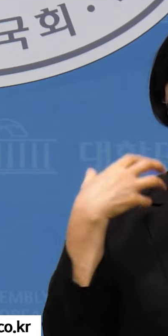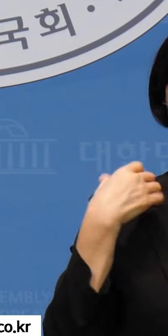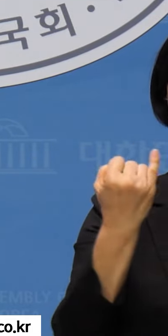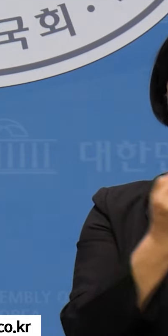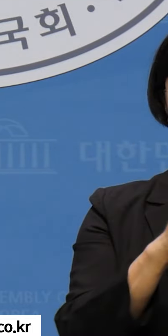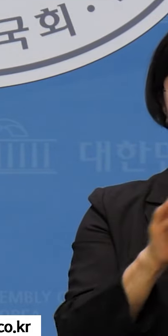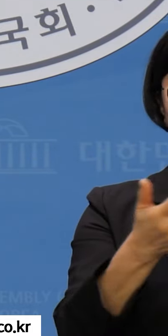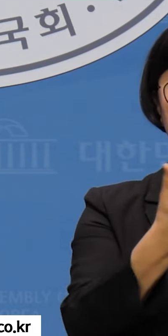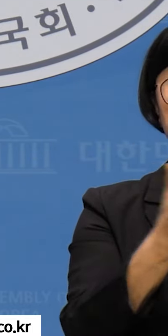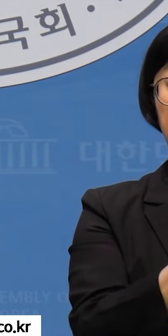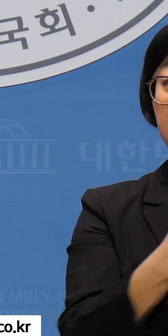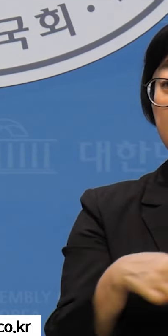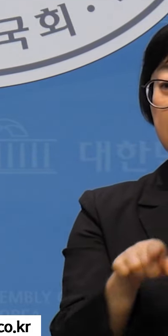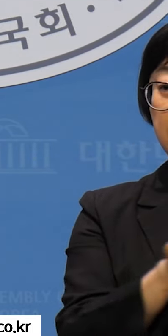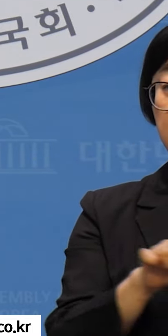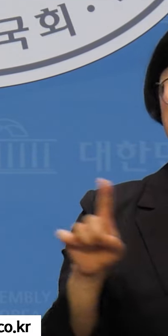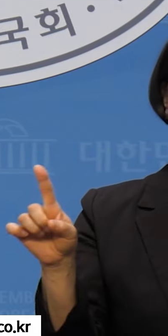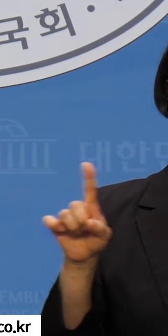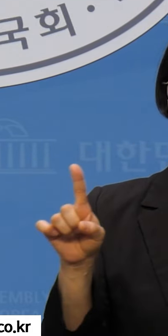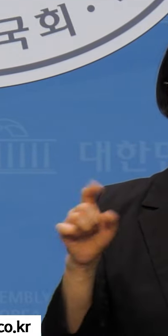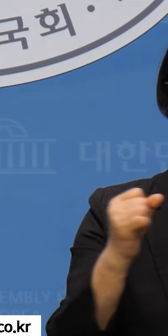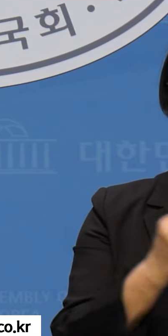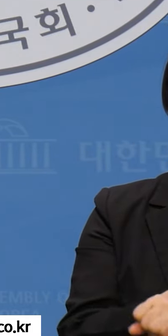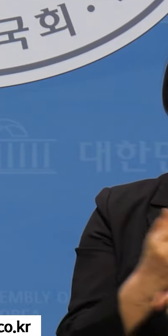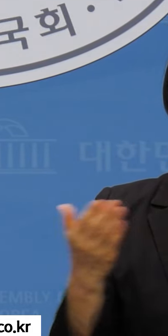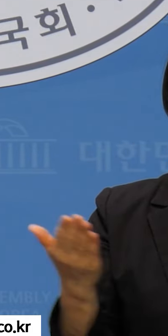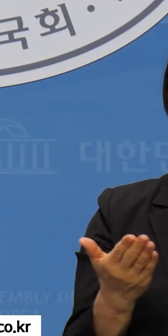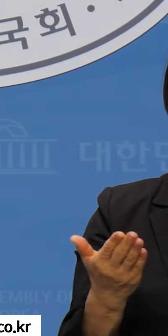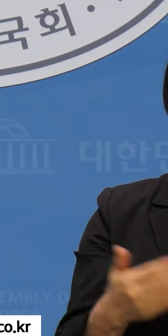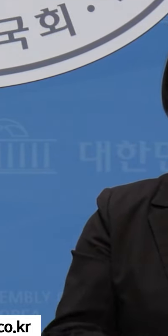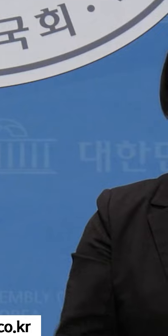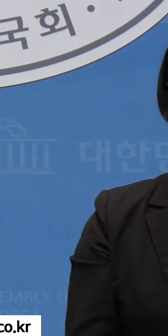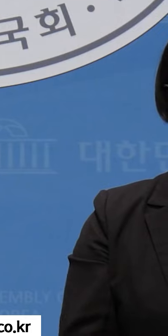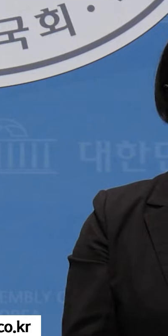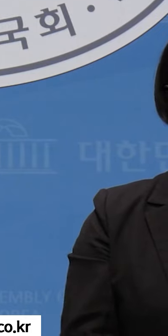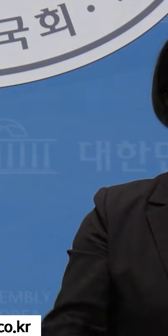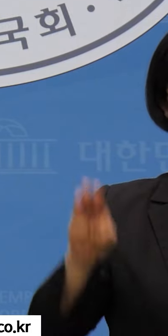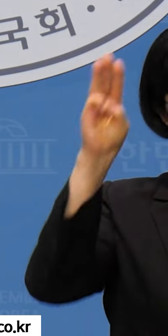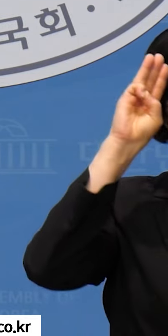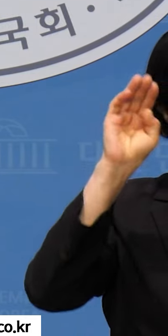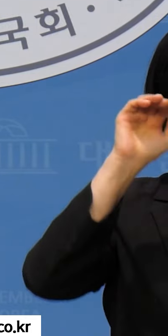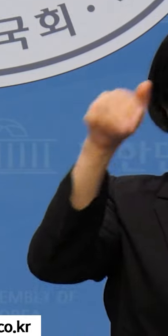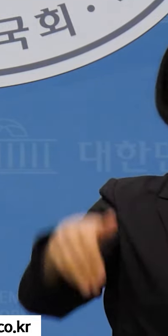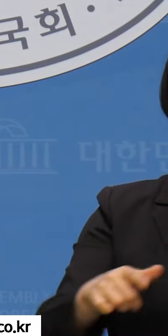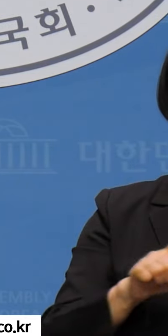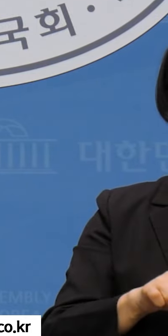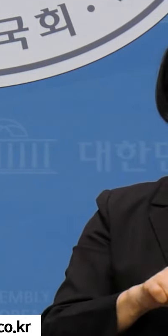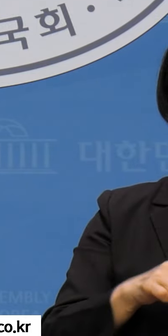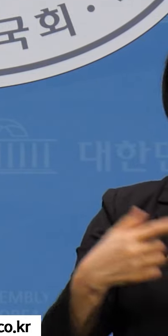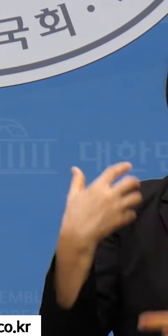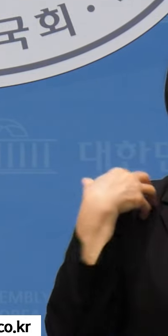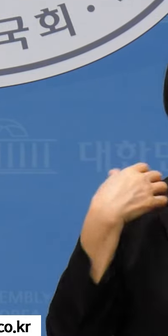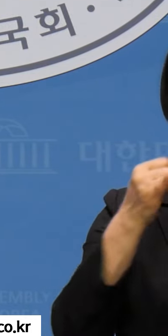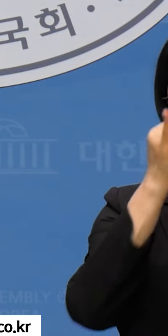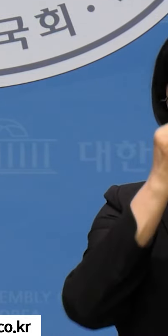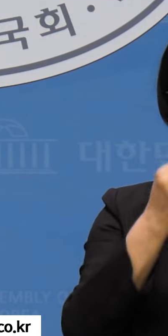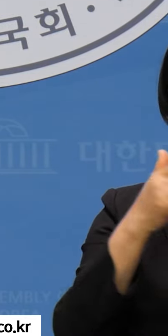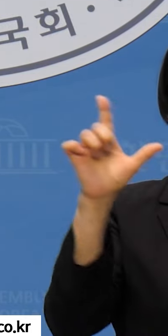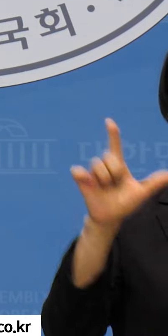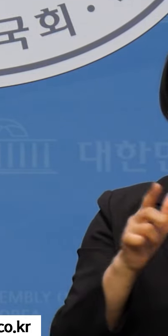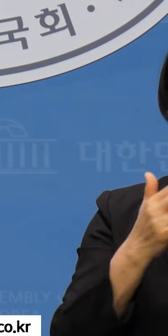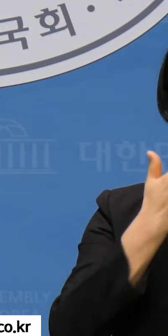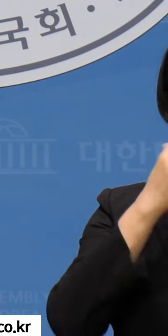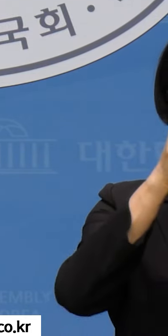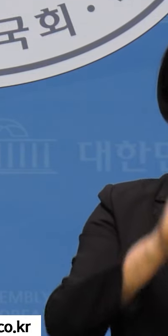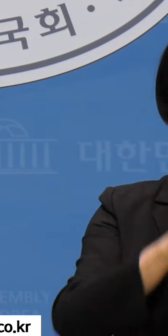위해 과연 무엇을 하였습니까? 잼버리 파행에 대해 일말의 책임도 없이